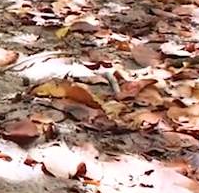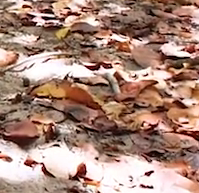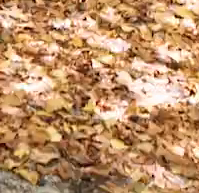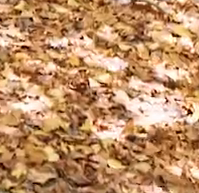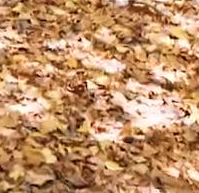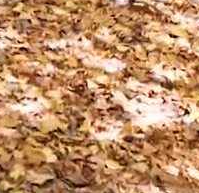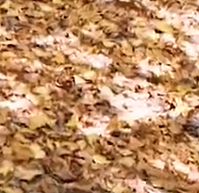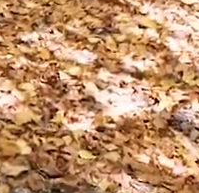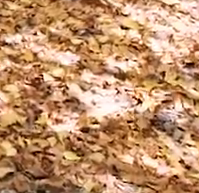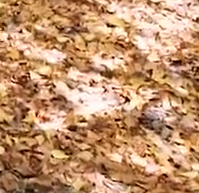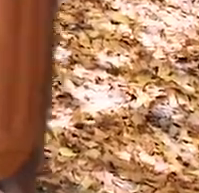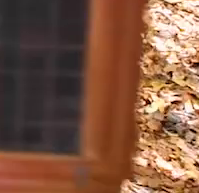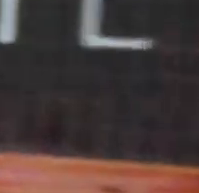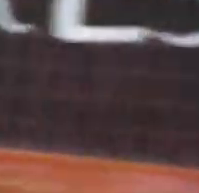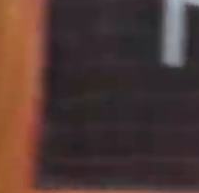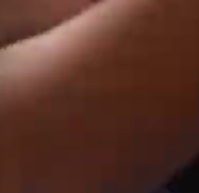indépendantistes, nationalistes.